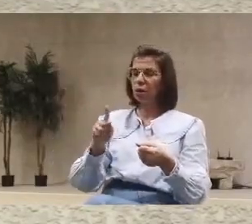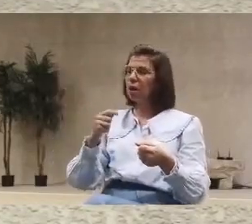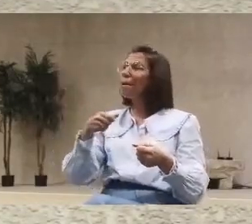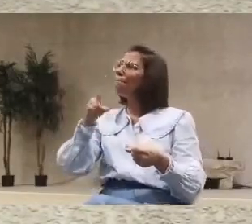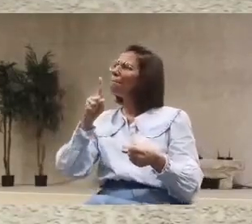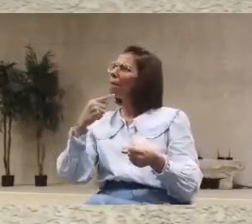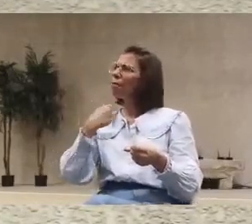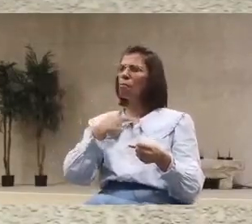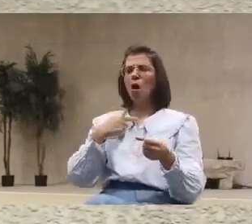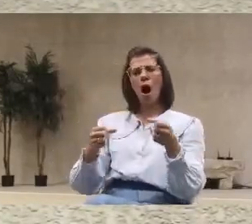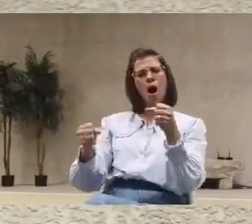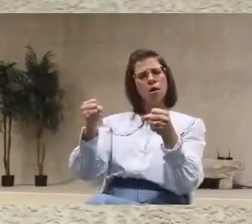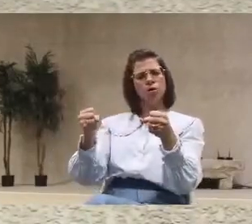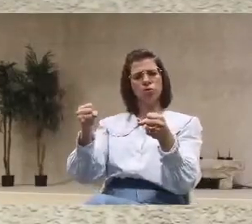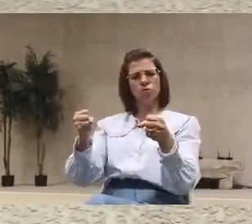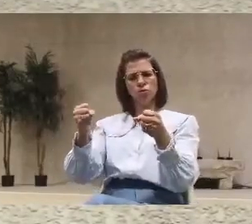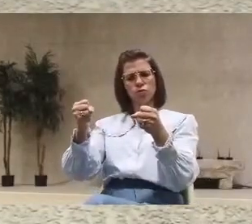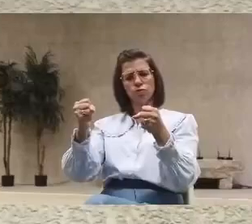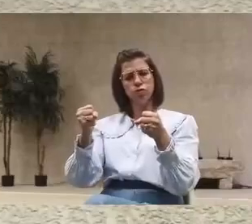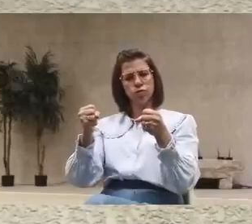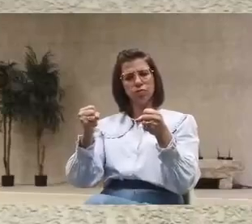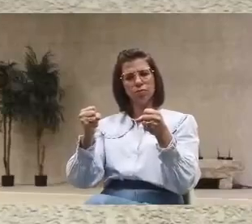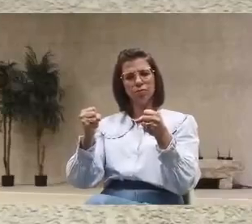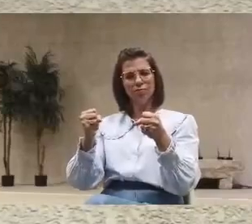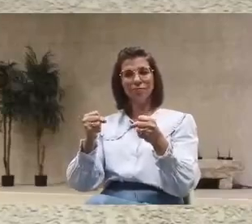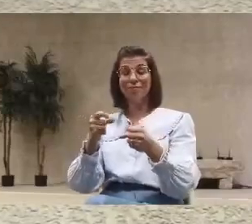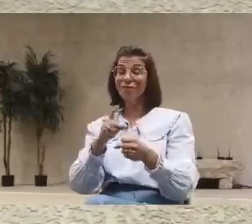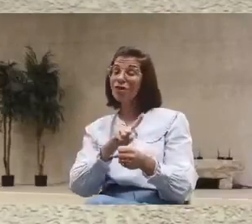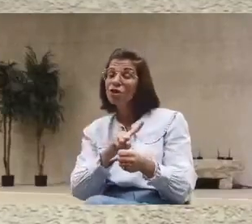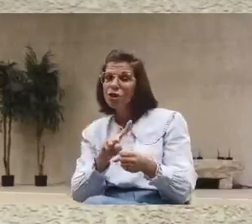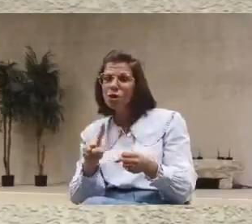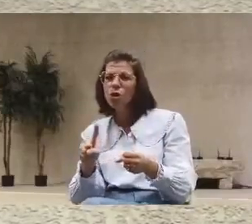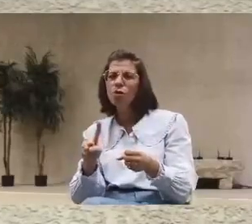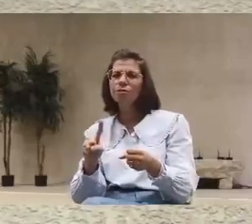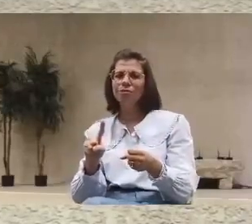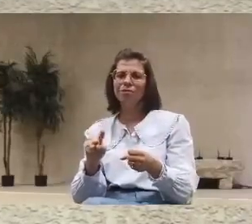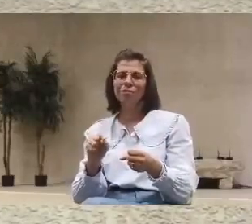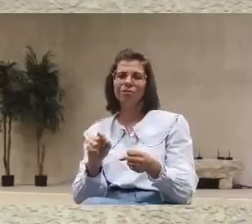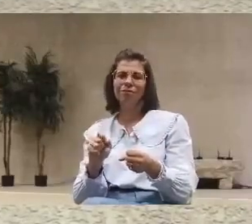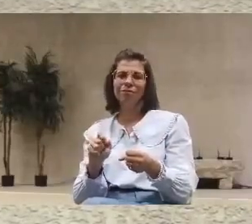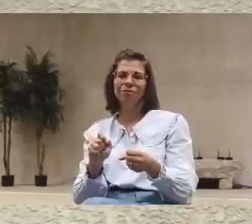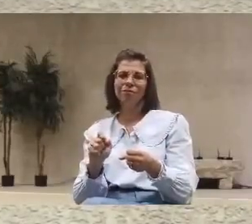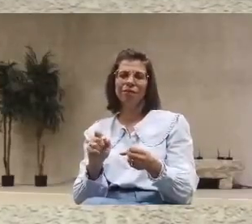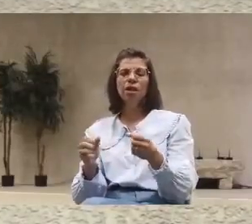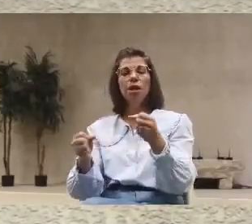C'est bien d'avoir le Saint-Esprit avec nous, mais est-ce que le Saint-Esprit tout possède ?